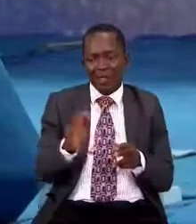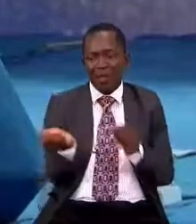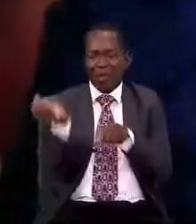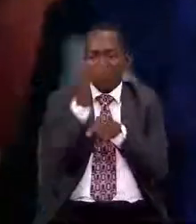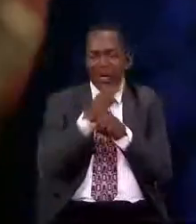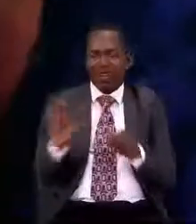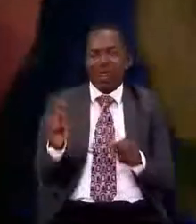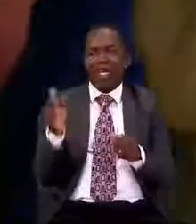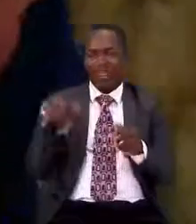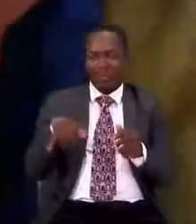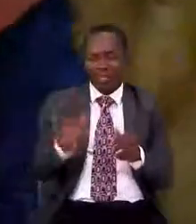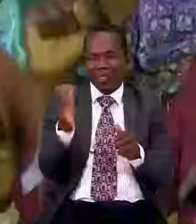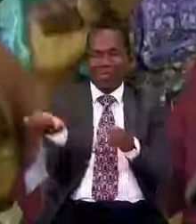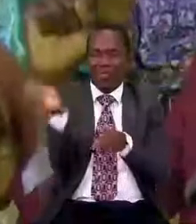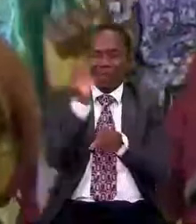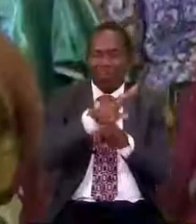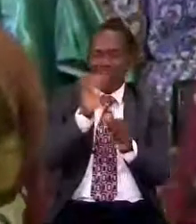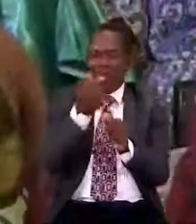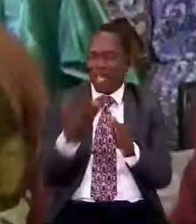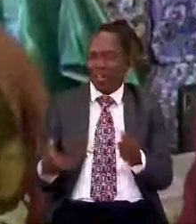de votre vie ce soir au nom de Jésus-Christ.